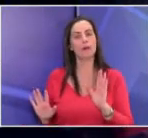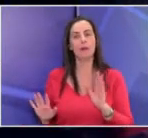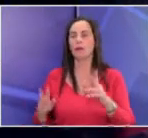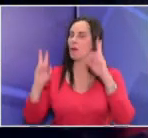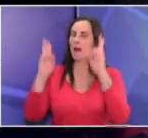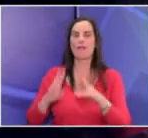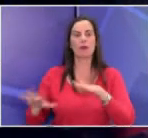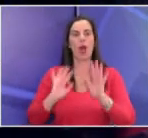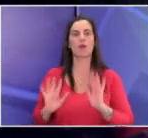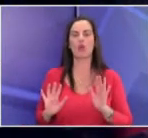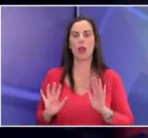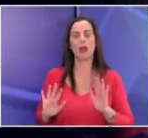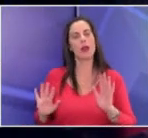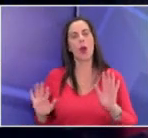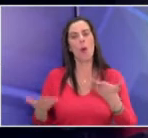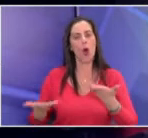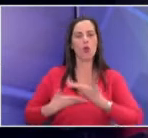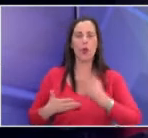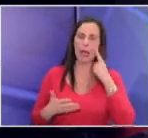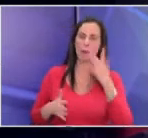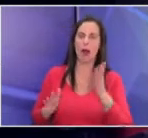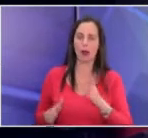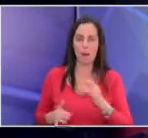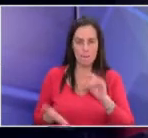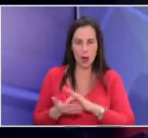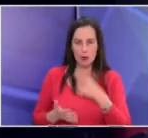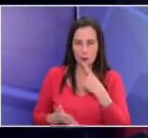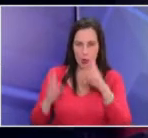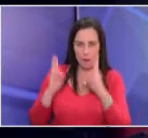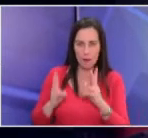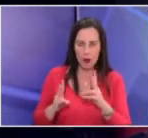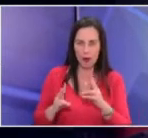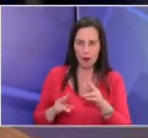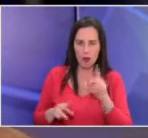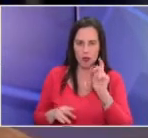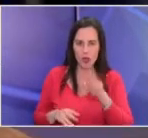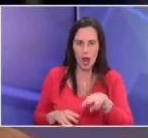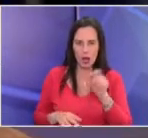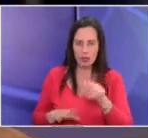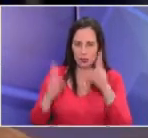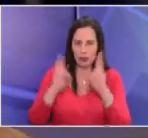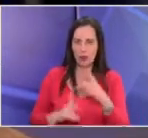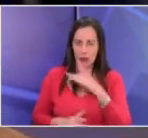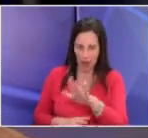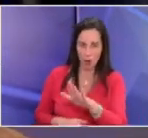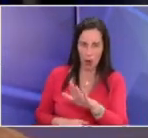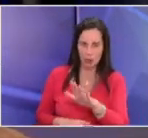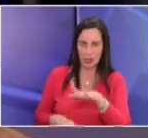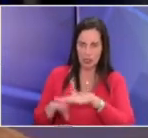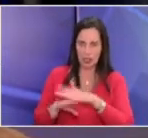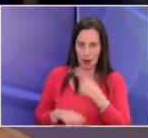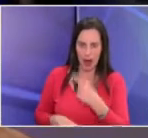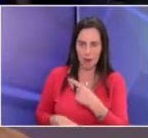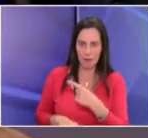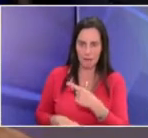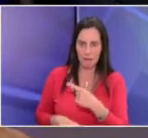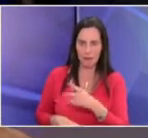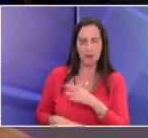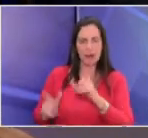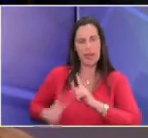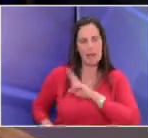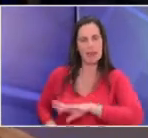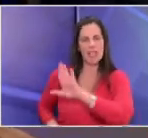מעל ל4 שנים, ואני ממש מקווה שהוא יגיע. אני מבטיח לך שאנחנו ממשיכים לעקוב אחרי העניין, אנחנו נמשיך לדבר על העניין